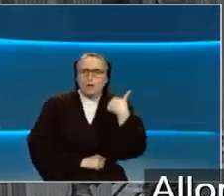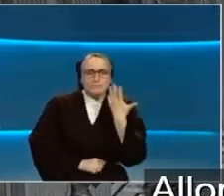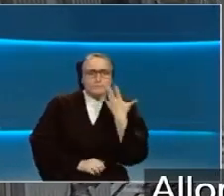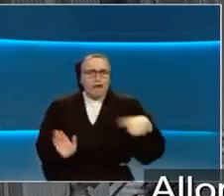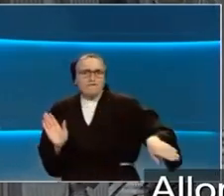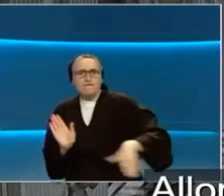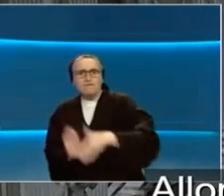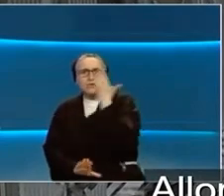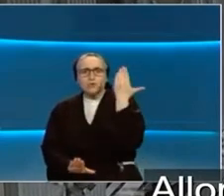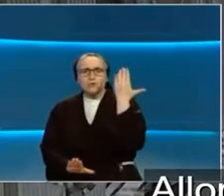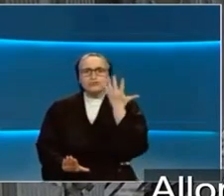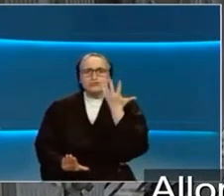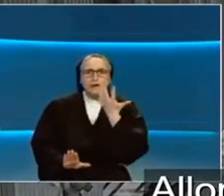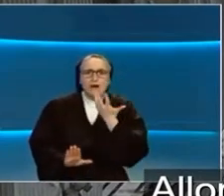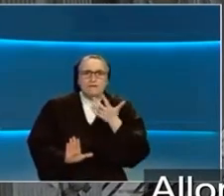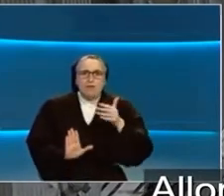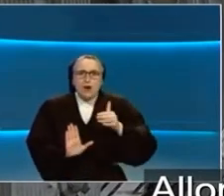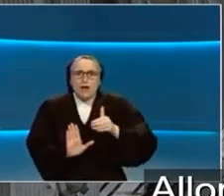egiziani».